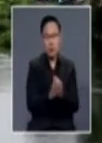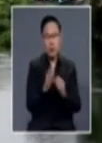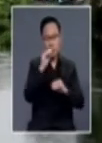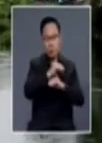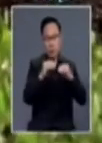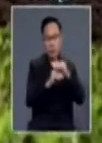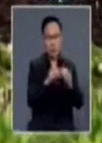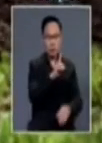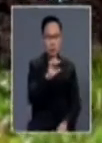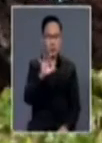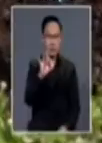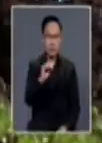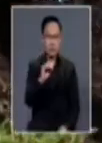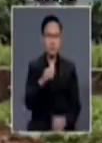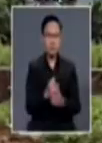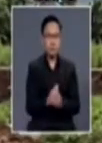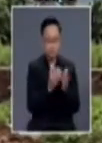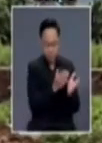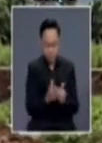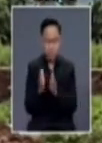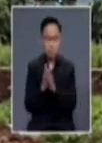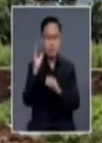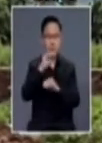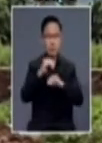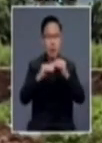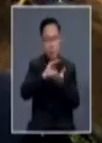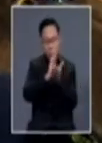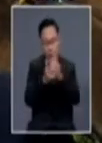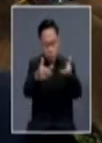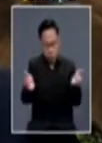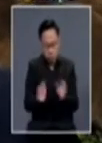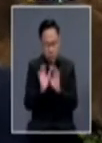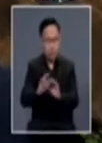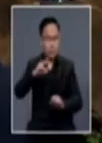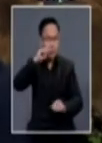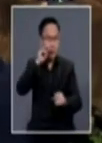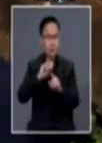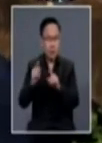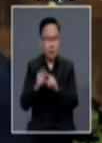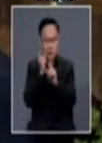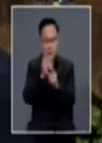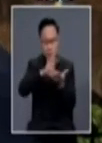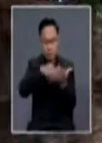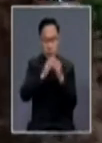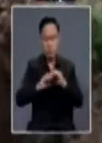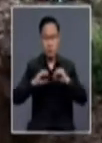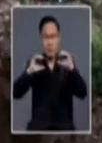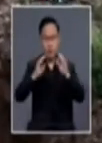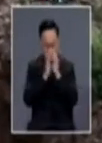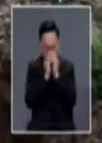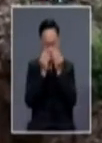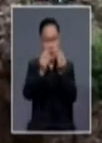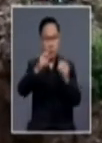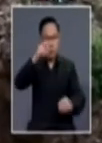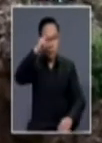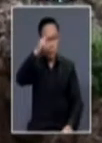ครงการโครงการปรับปรุงและพัฒนาแหล่งน้ำตามนโยบายของรัฐบาลและเฉลิมพระเกียรติพระบาทสมเด็จพระปรมินทรมหาภู